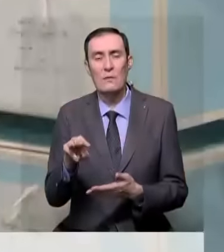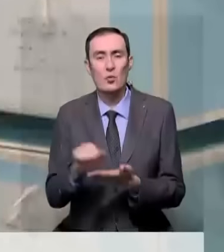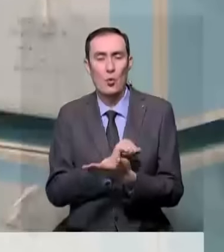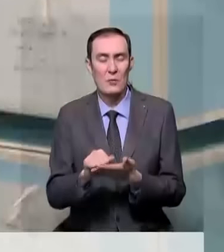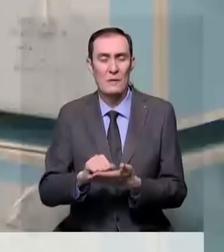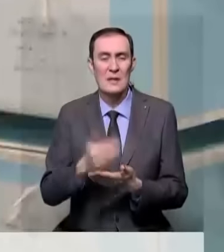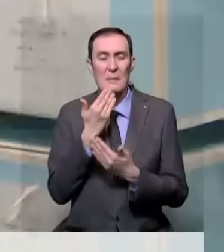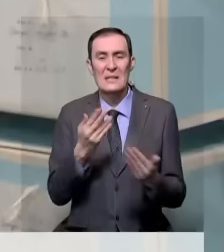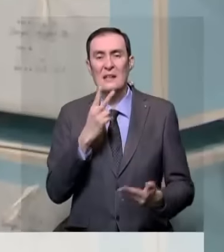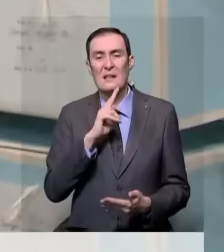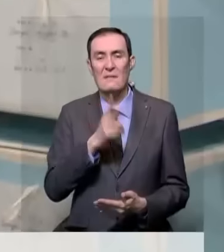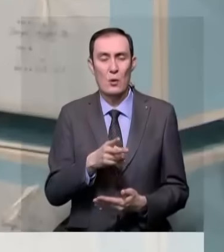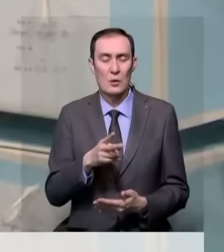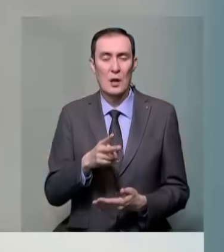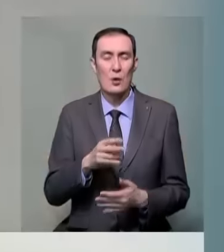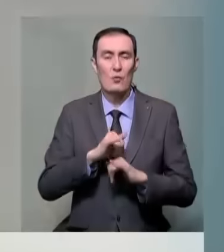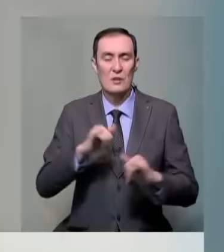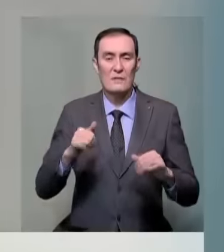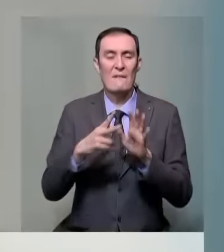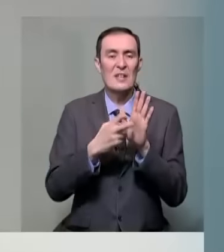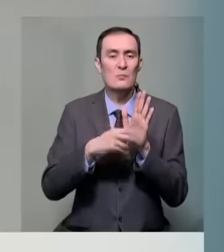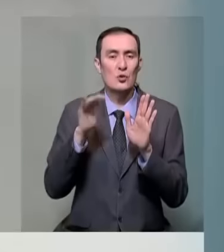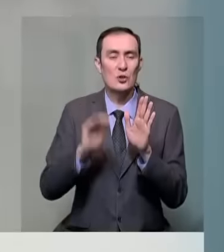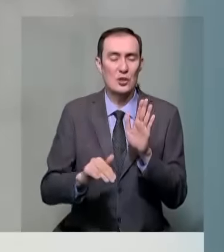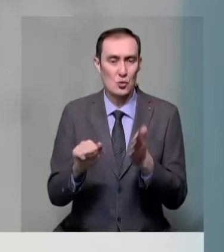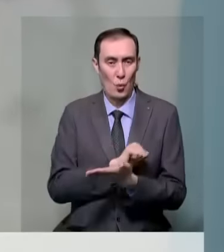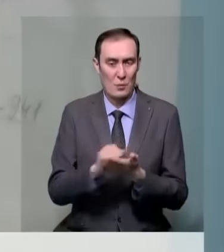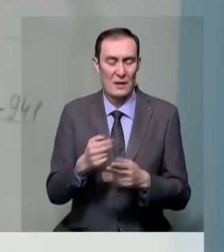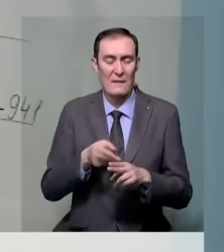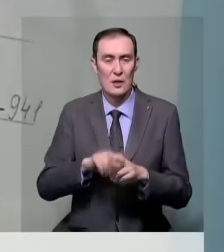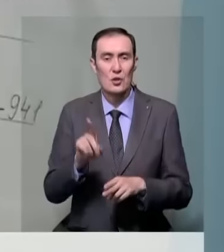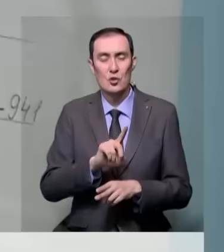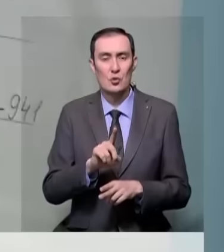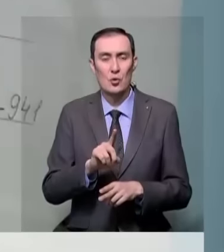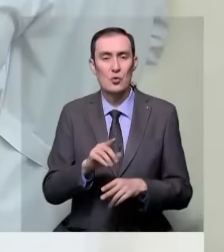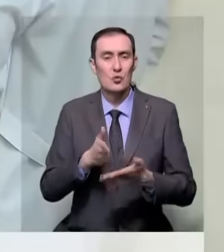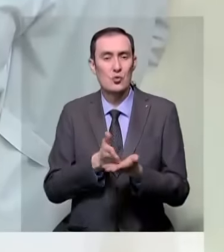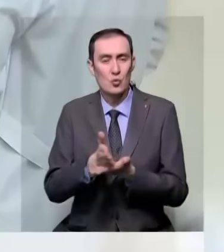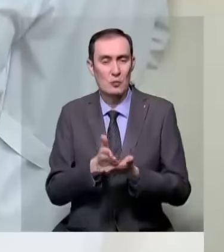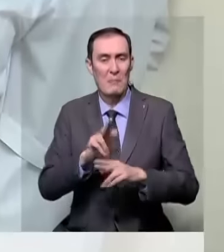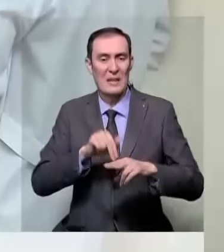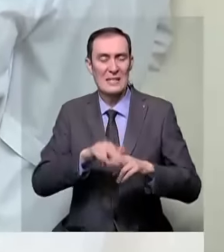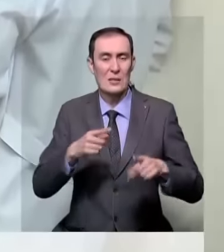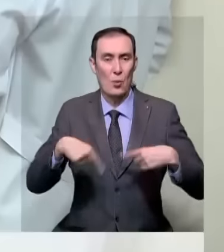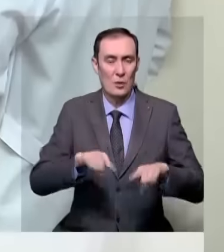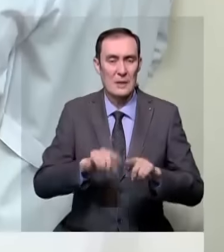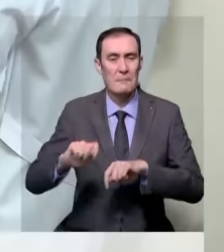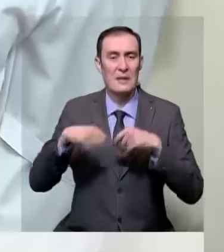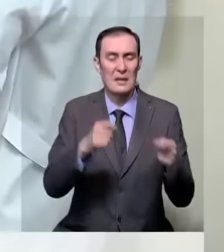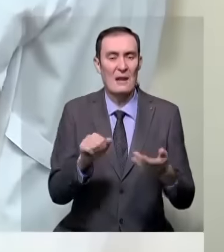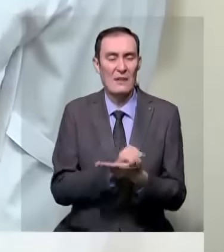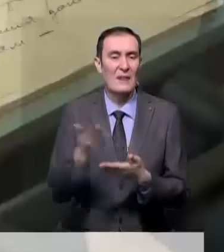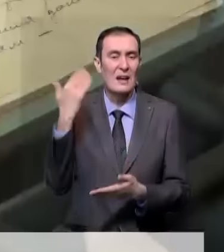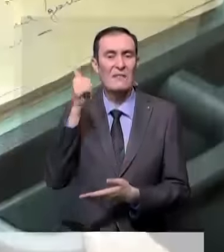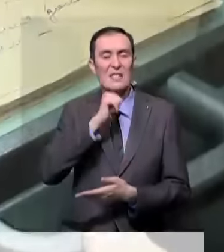года количество объемных папок увеличилось на 800 тысяч. Это связано с тем, что спецслужбы и правоохранительные органы передали в архив